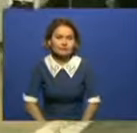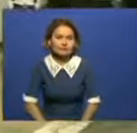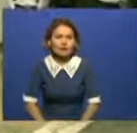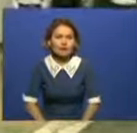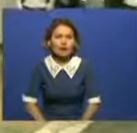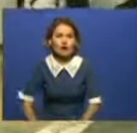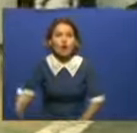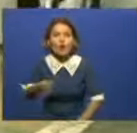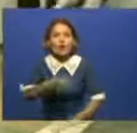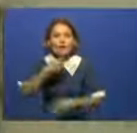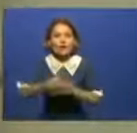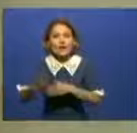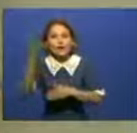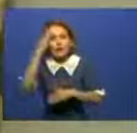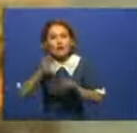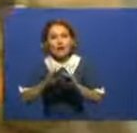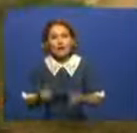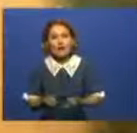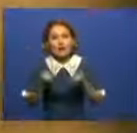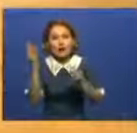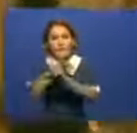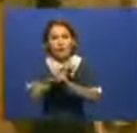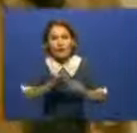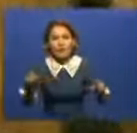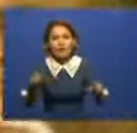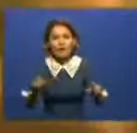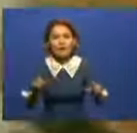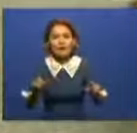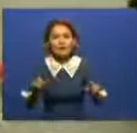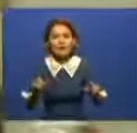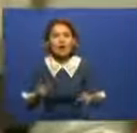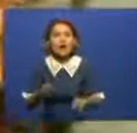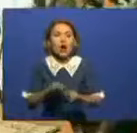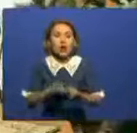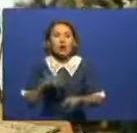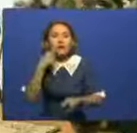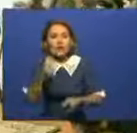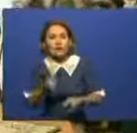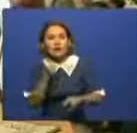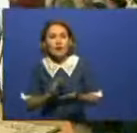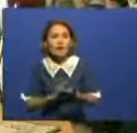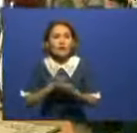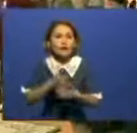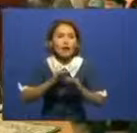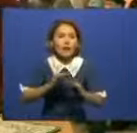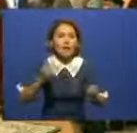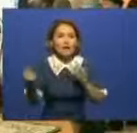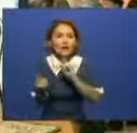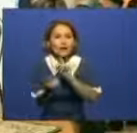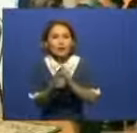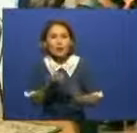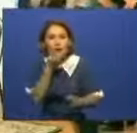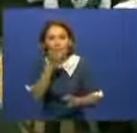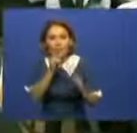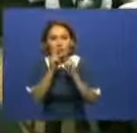Облыс орталығындағы дарынды балаларға арналған мектеп-лицей фронтовичке қорын ыстық ілтипатпен қарсы алды. Құшақтары гүлге толған ардагерлер мектеп сахнасында көтерілді.